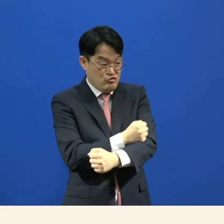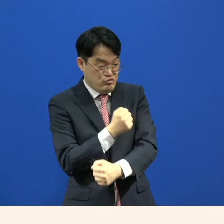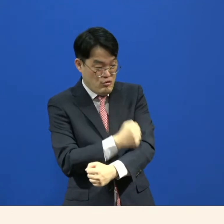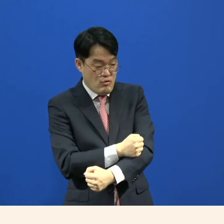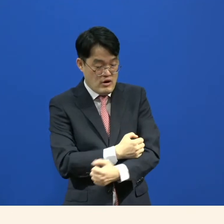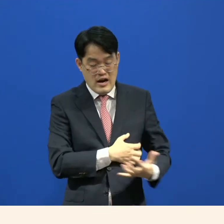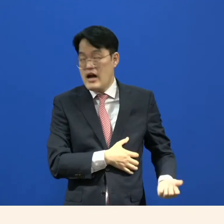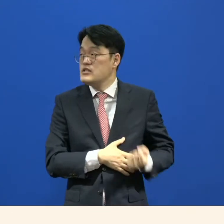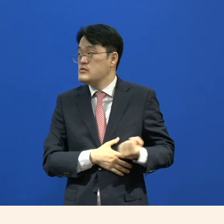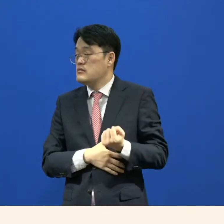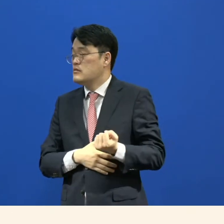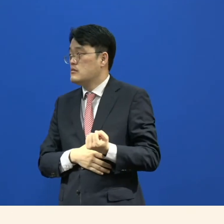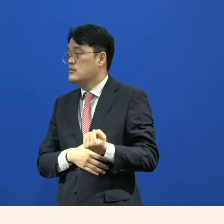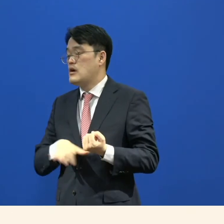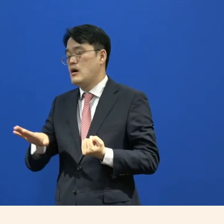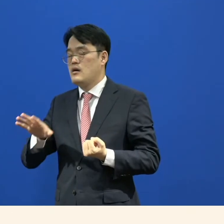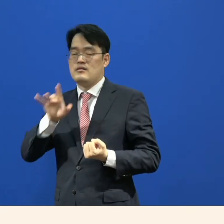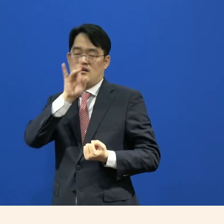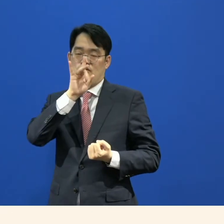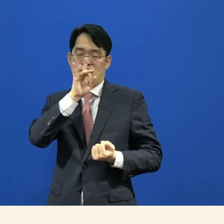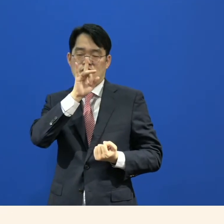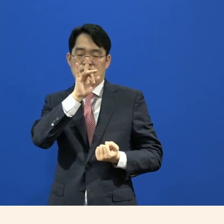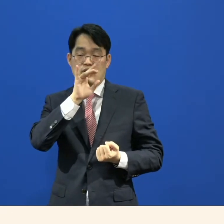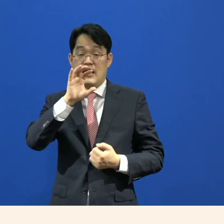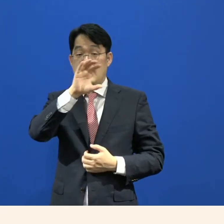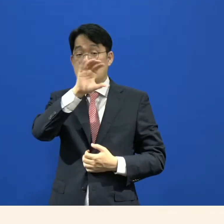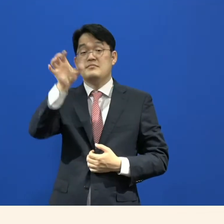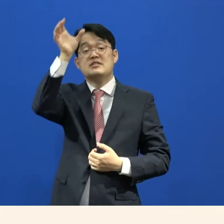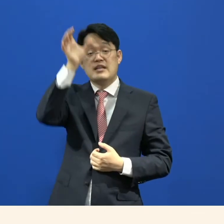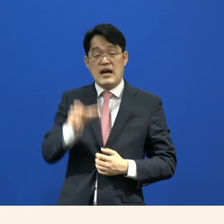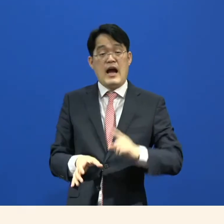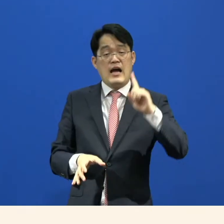있는 유일한 조건은 그리스도 십자가밖에 없어요.